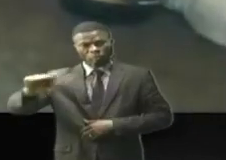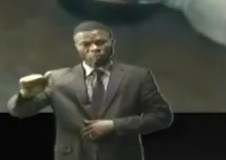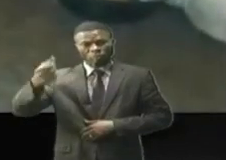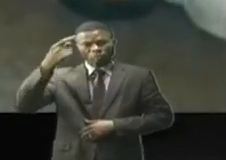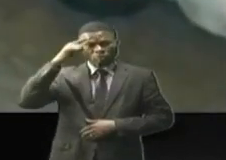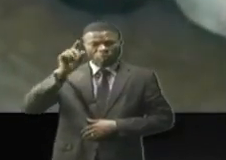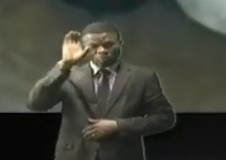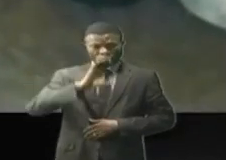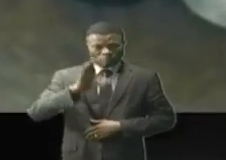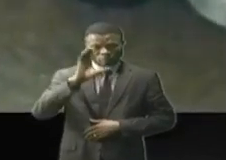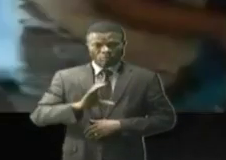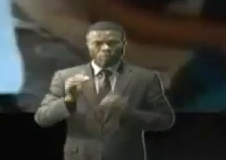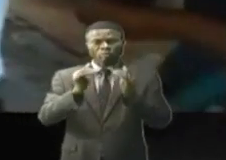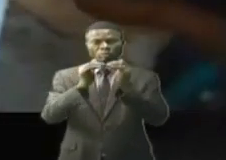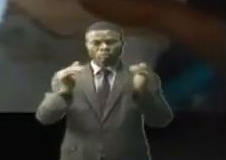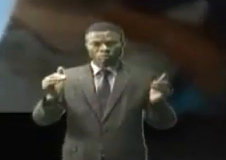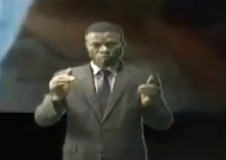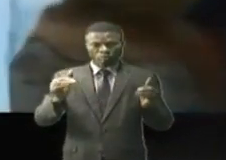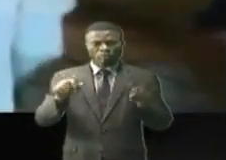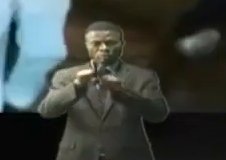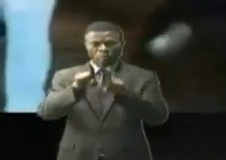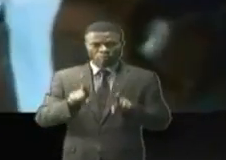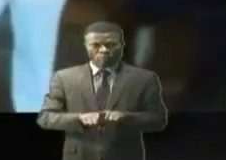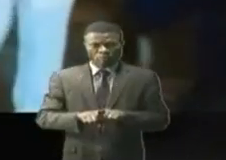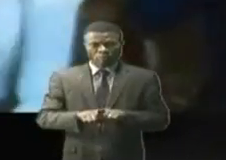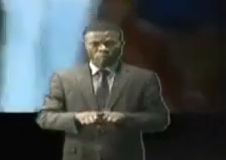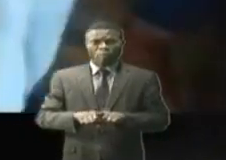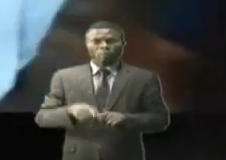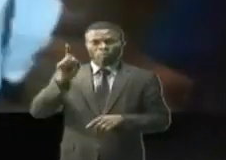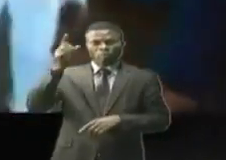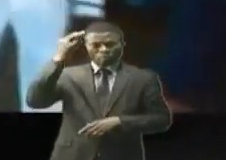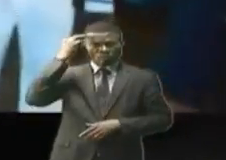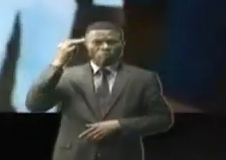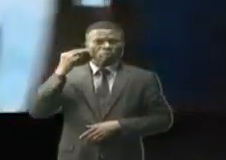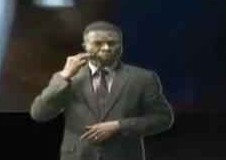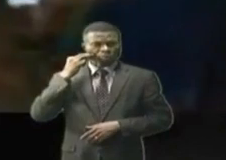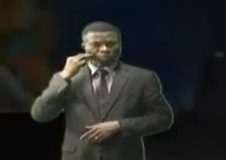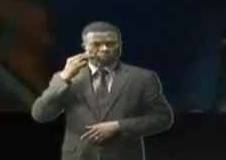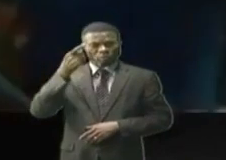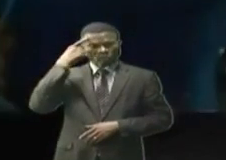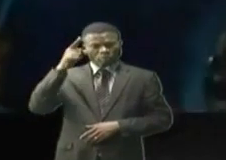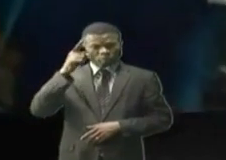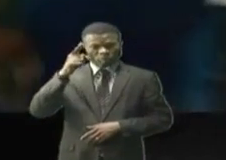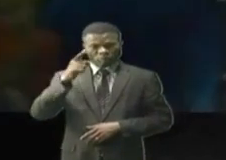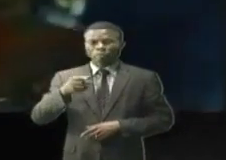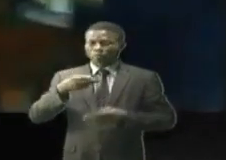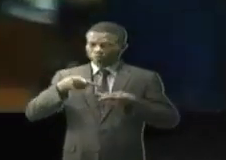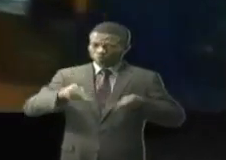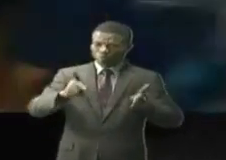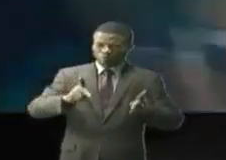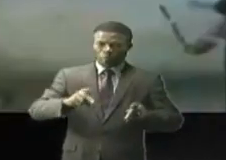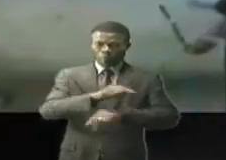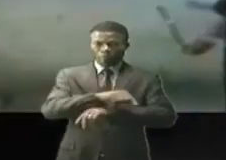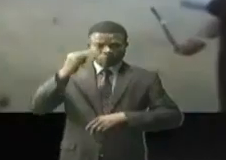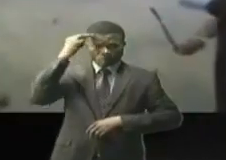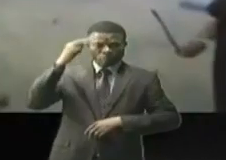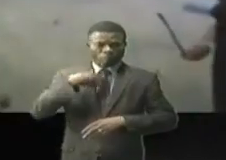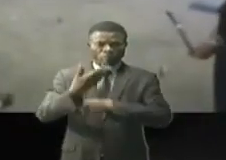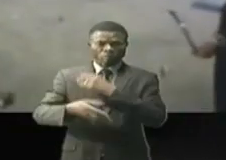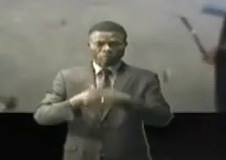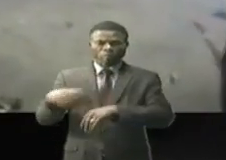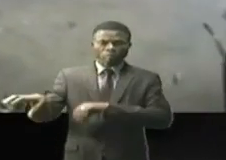à la recherche de la paix ainsi qu'au premier ministre Samalou Kondé pour avoir instruit le ministère des